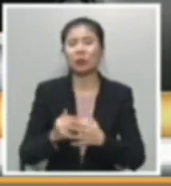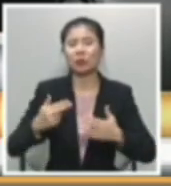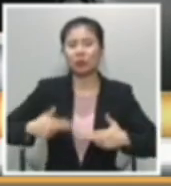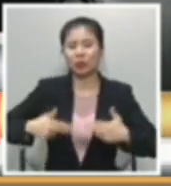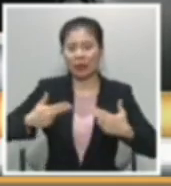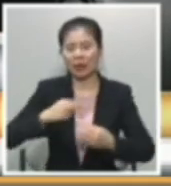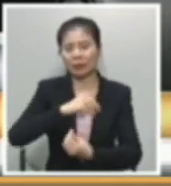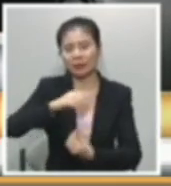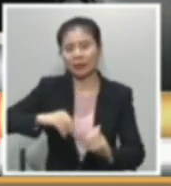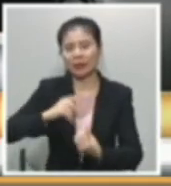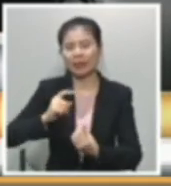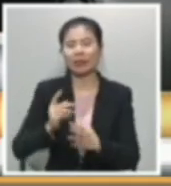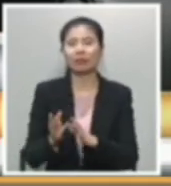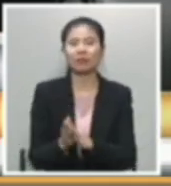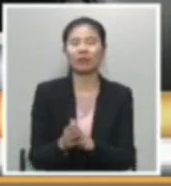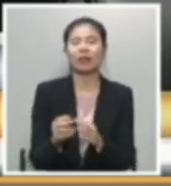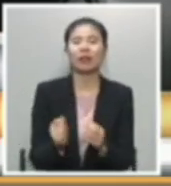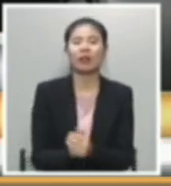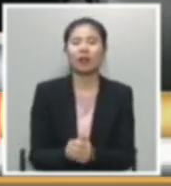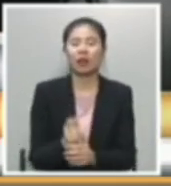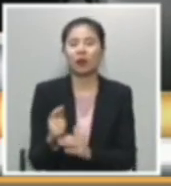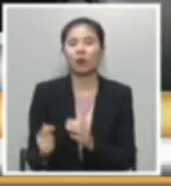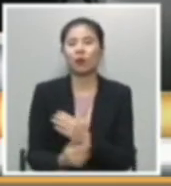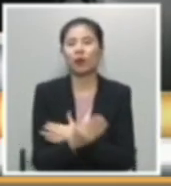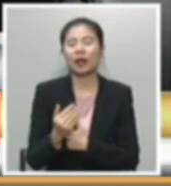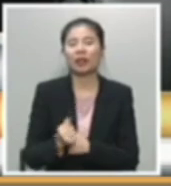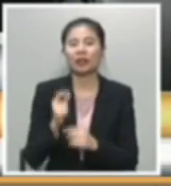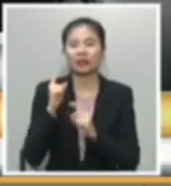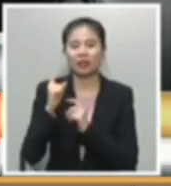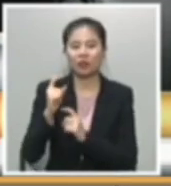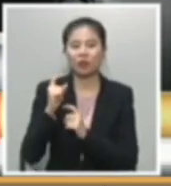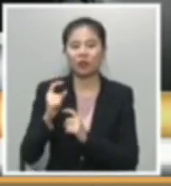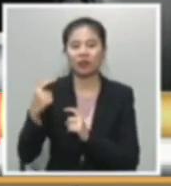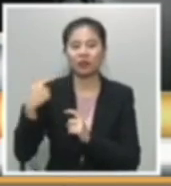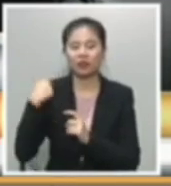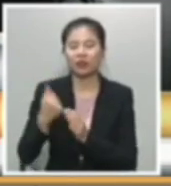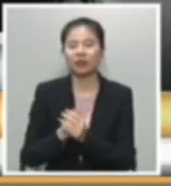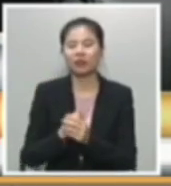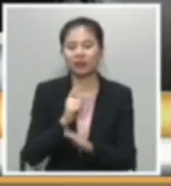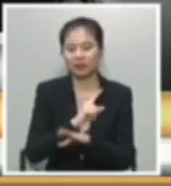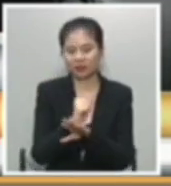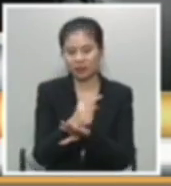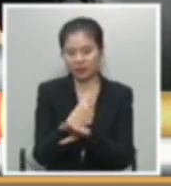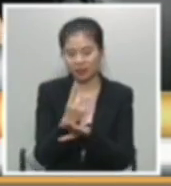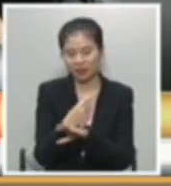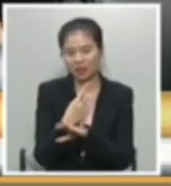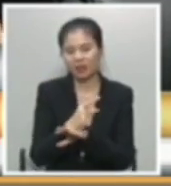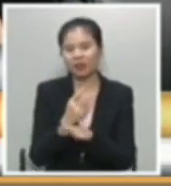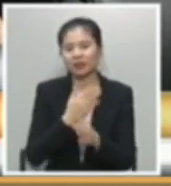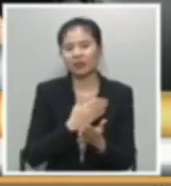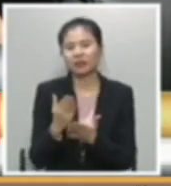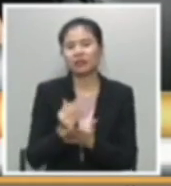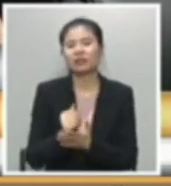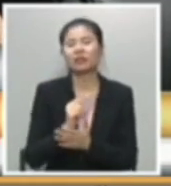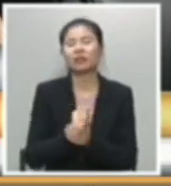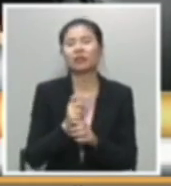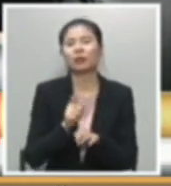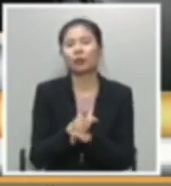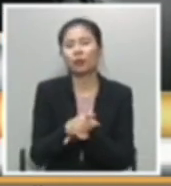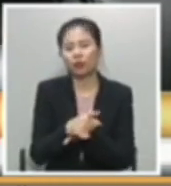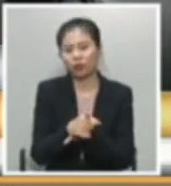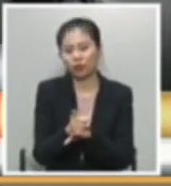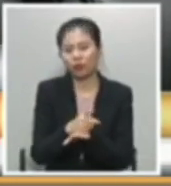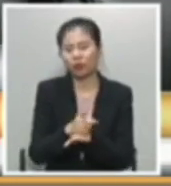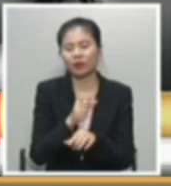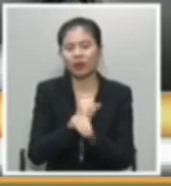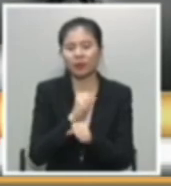เพราะฉะนั้นสงครามเศรษฐกิจเนี่ยผมเชื่อว่ารถถังเฮลิคอปเตอร์สไตรเกอร์เนี่ยไม่สามารถทำอะไรได้ไม่สามารถก่อ